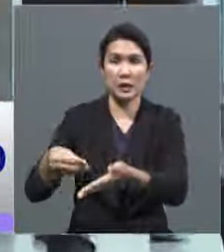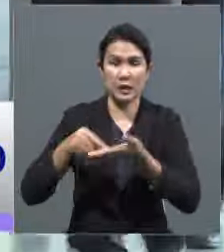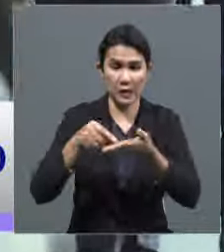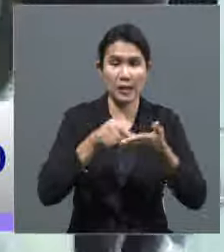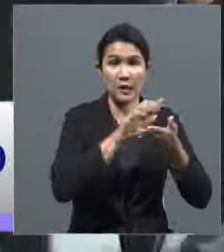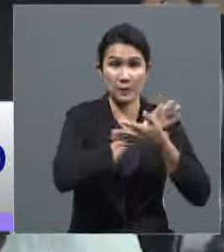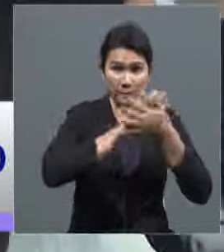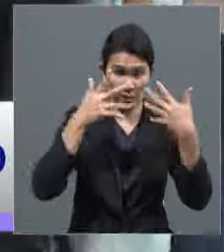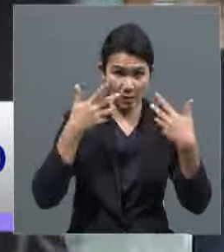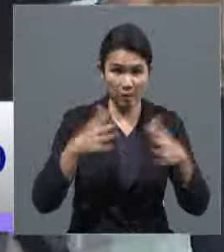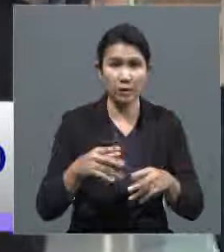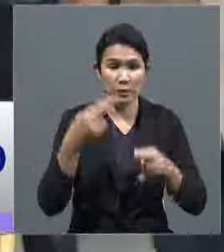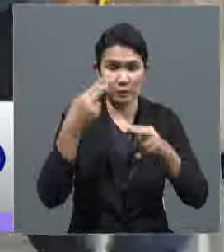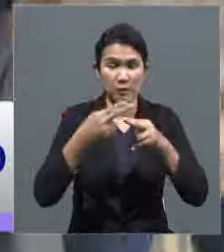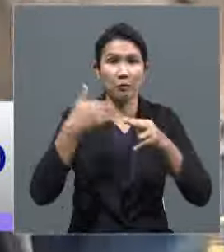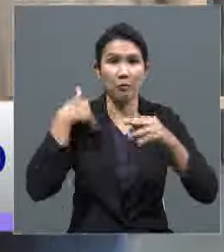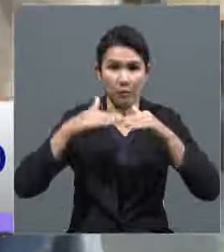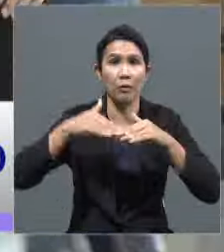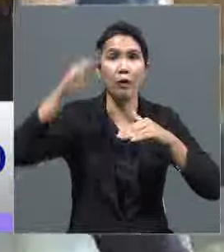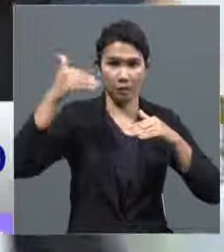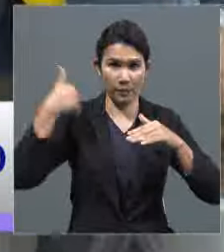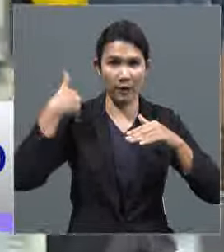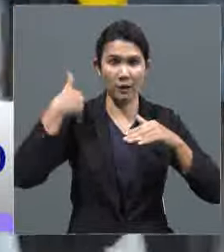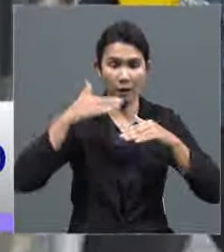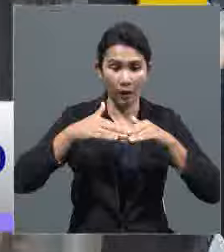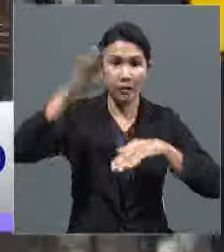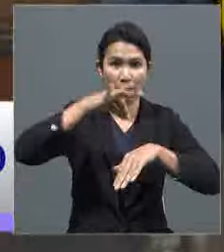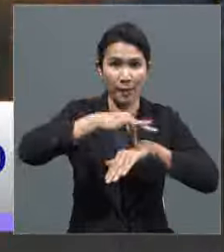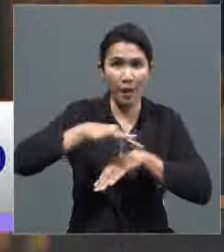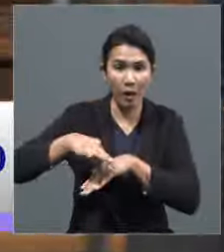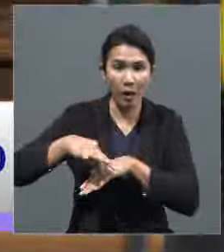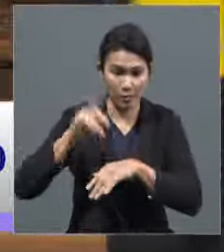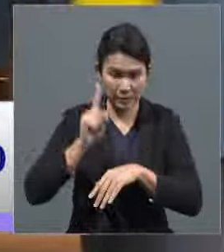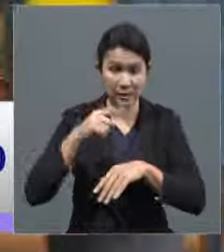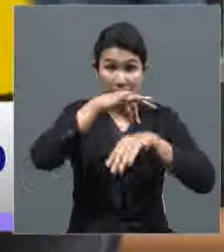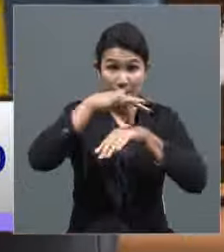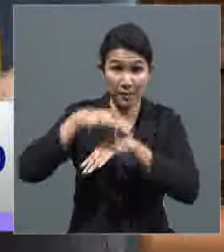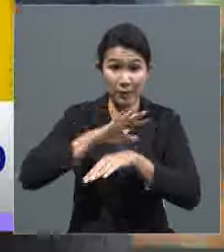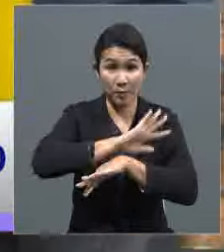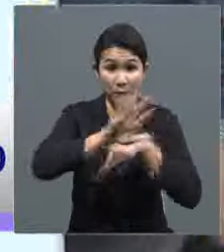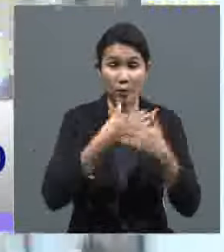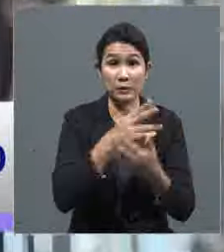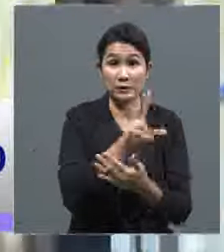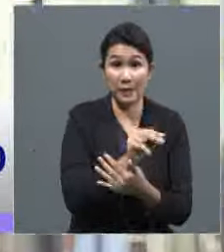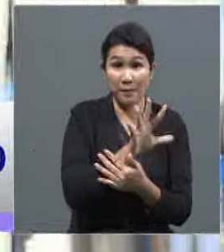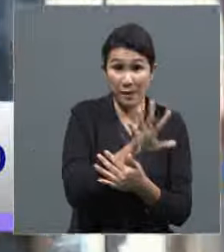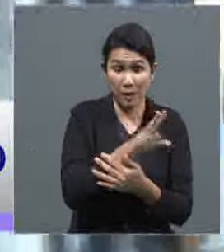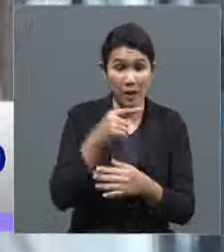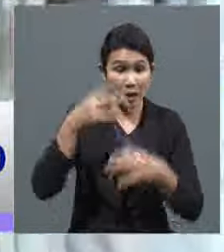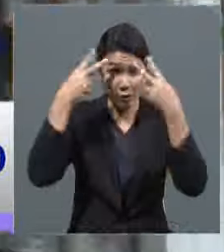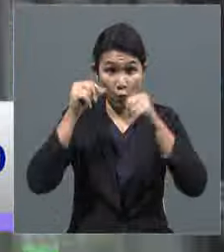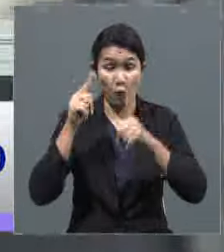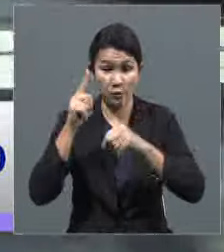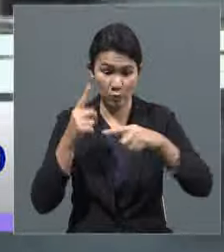าเป็นรายชื่อเนี่ยเขาบอกว่าเกินจำนวนรัฐมนตรีคือคุณผู้ชมถ้าไปดูเก้าอี้รัฐมนตรีมีทั้งหมด35ที่นั่งบวกท่านนายกรัฐม